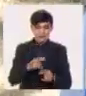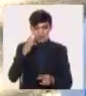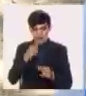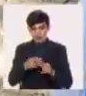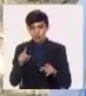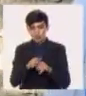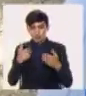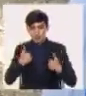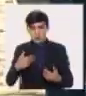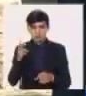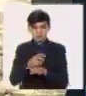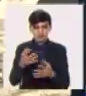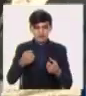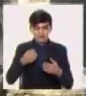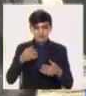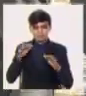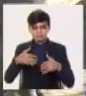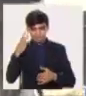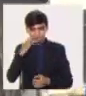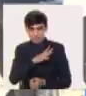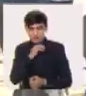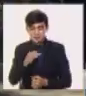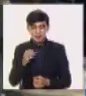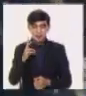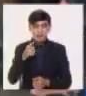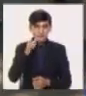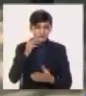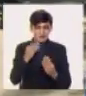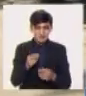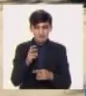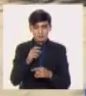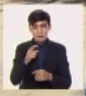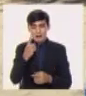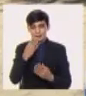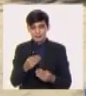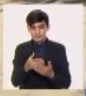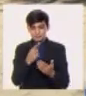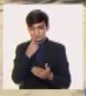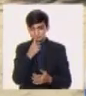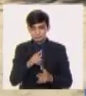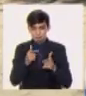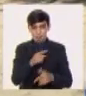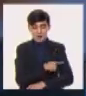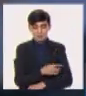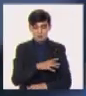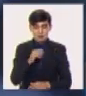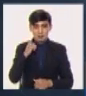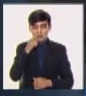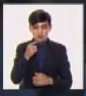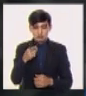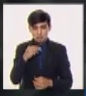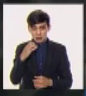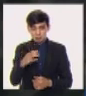келгендер. Бірінің жақыны кеше кешкісін ауруханаға түссе, екіншісі туысын бір күн бұрын ғана ауруханаға жатқызған. Айналасы бірнеше сағаттың